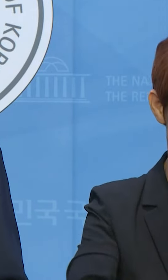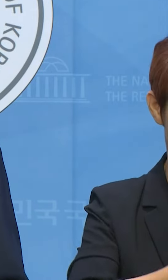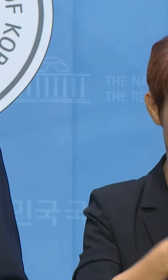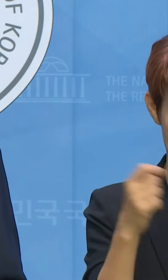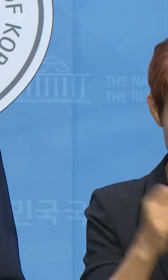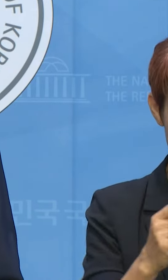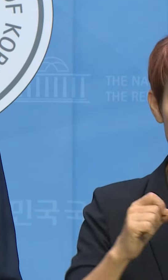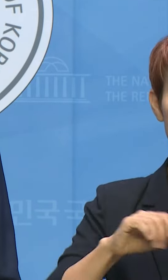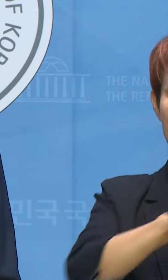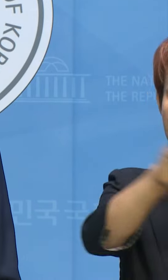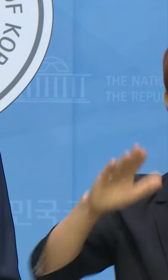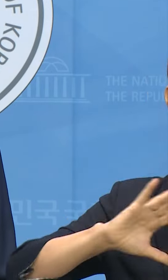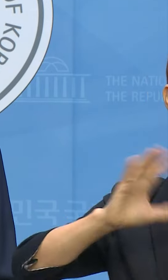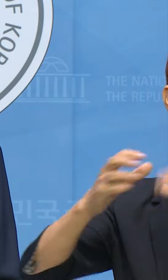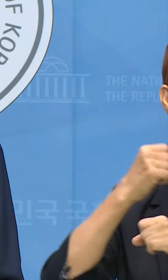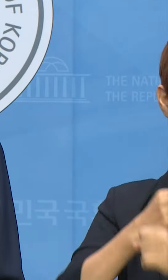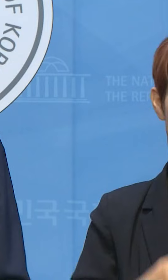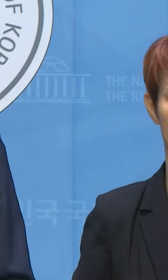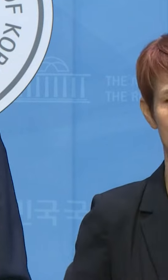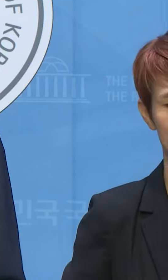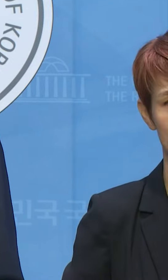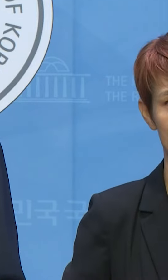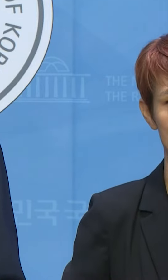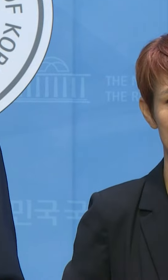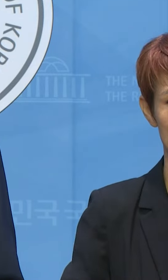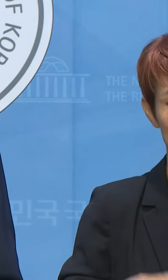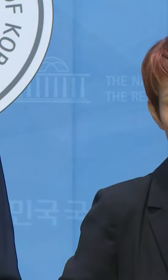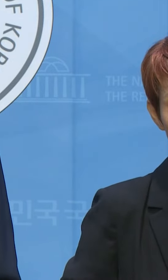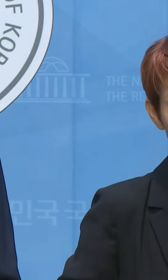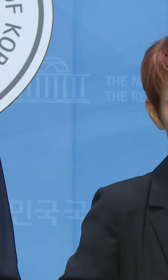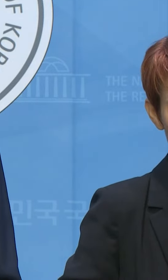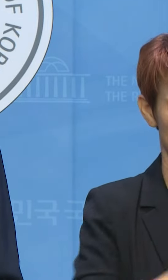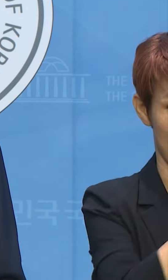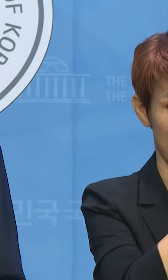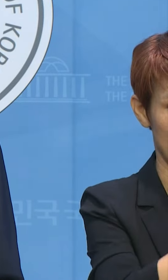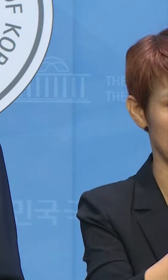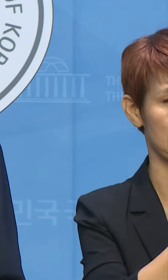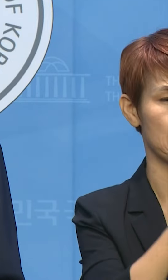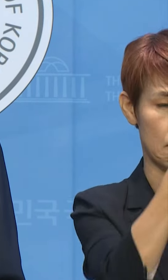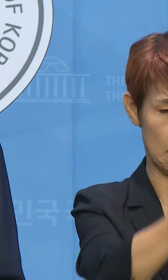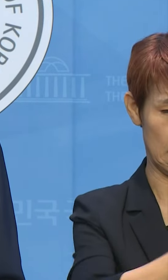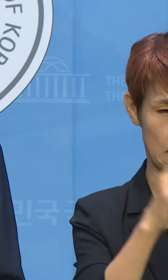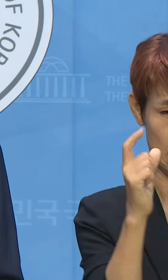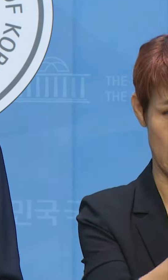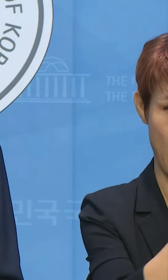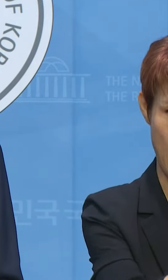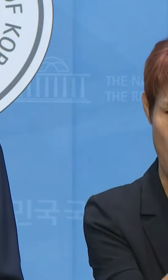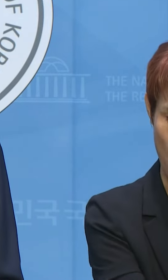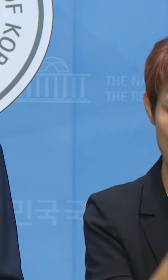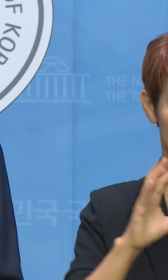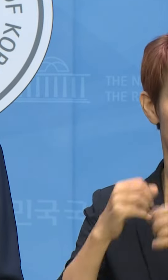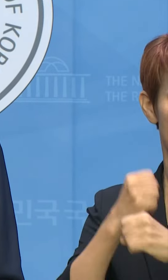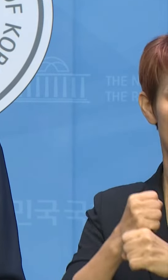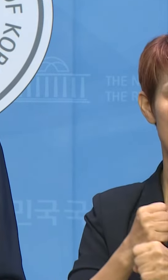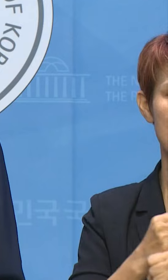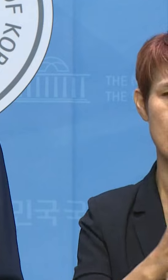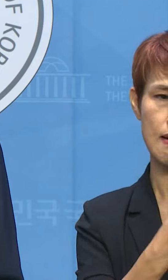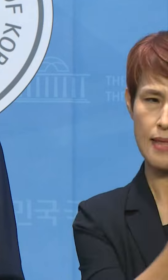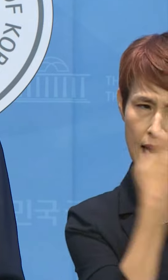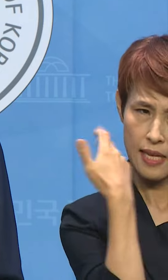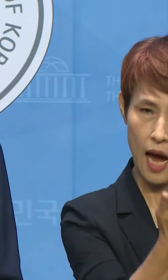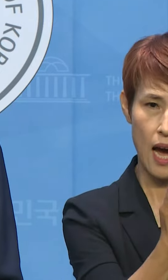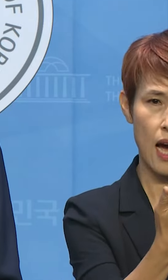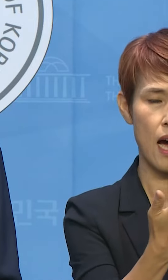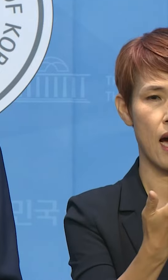같이 논의할 것입니다 다만 분명한 것이 있습니다 탄핵이 임기 단축이